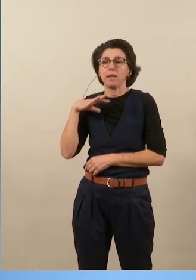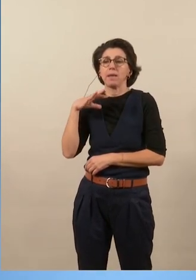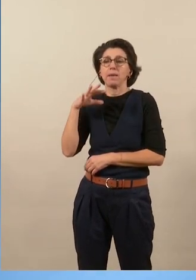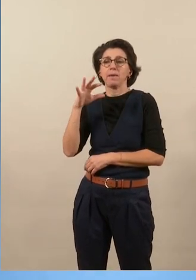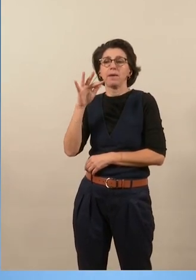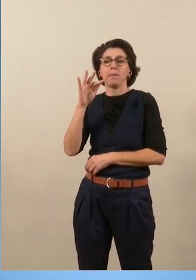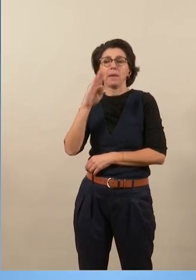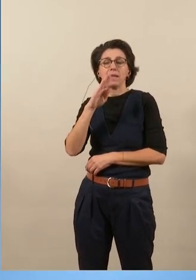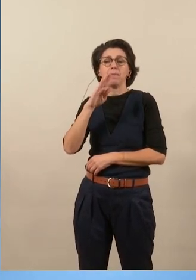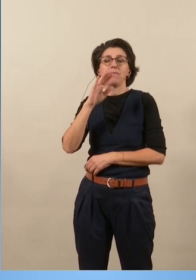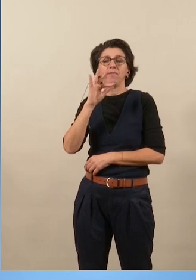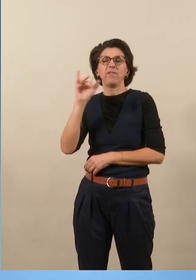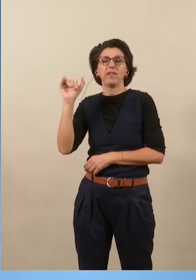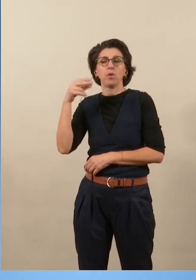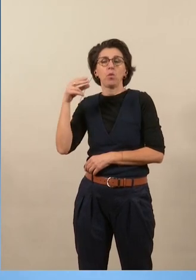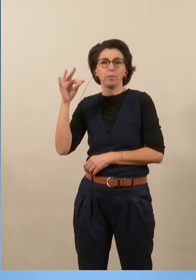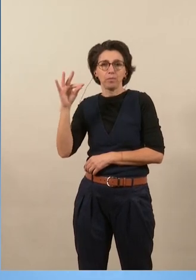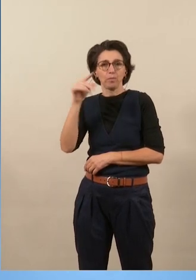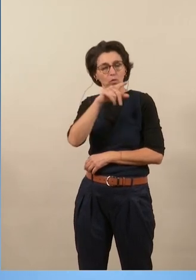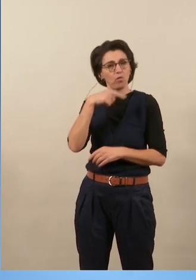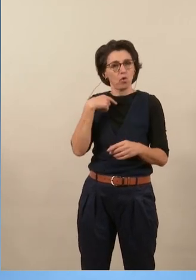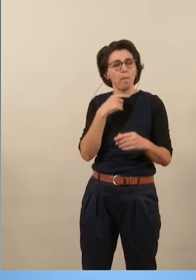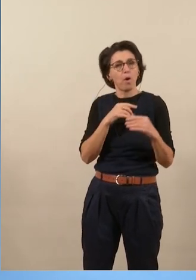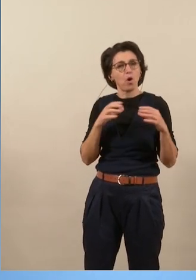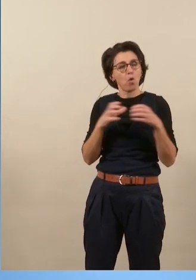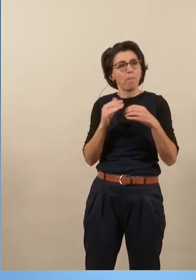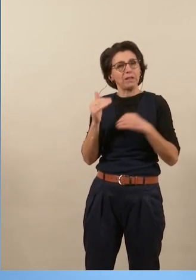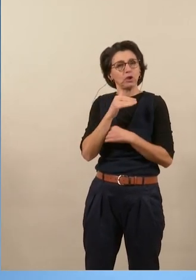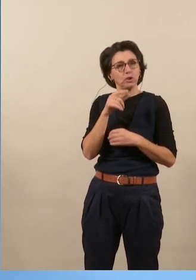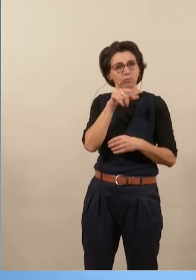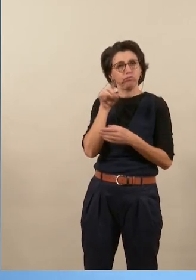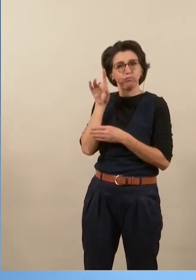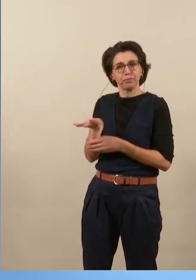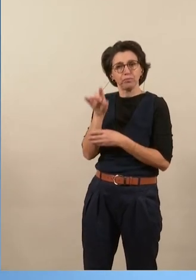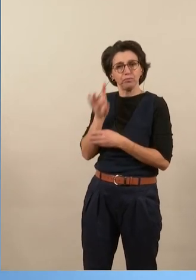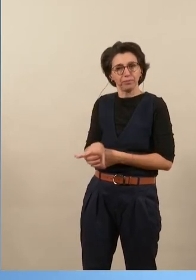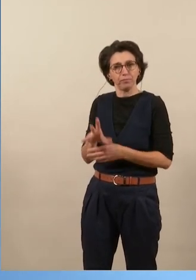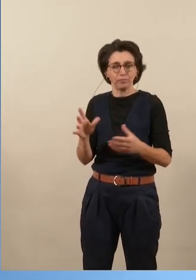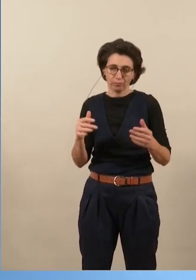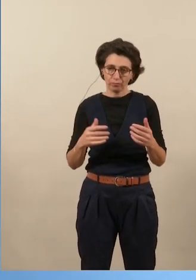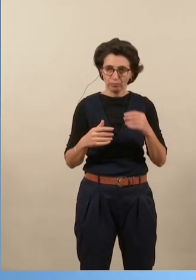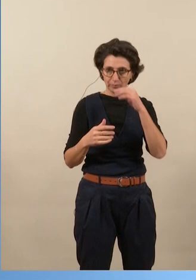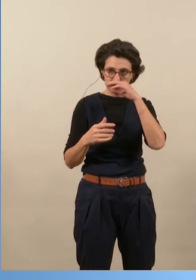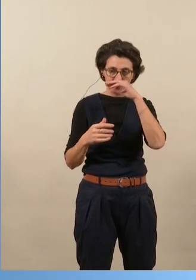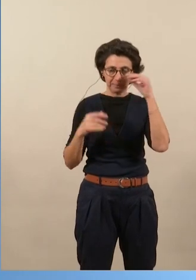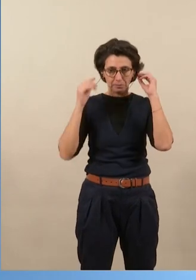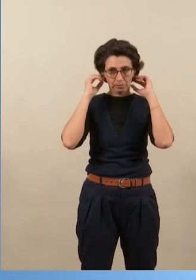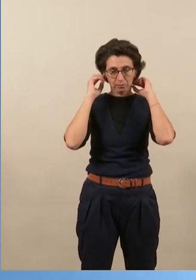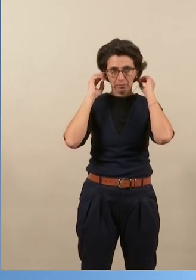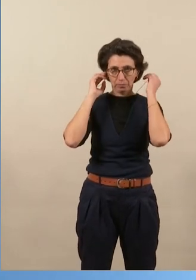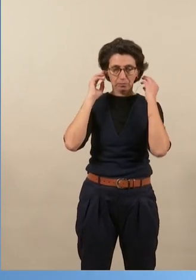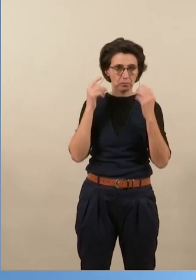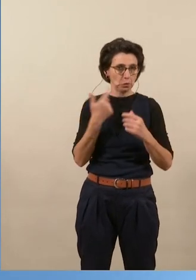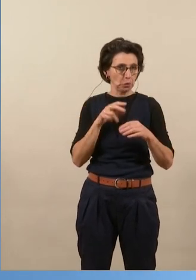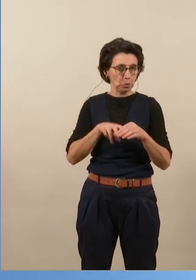majorité que vous avez d'ailleurs immédiatement disqualifié et cetera que classiquement et pourtant ce qu'il racontait de votre fonctionnement de